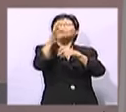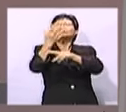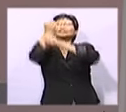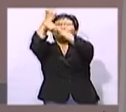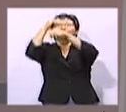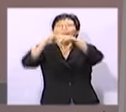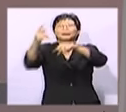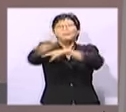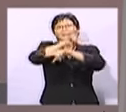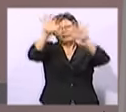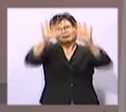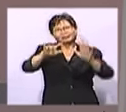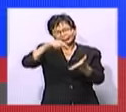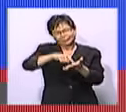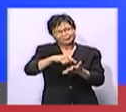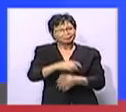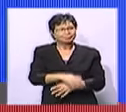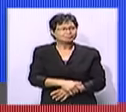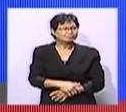ini.